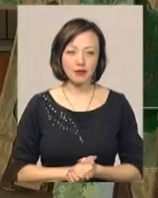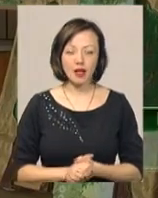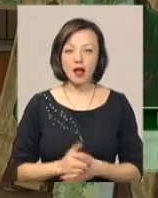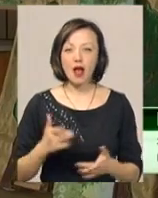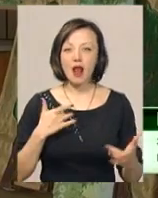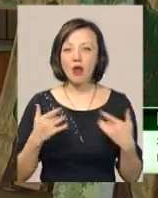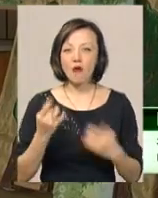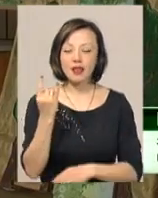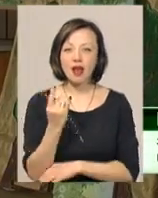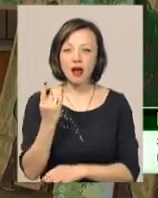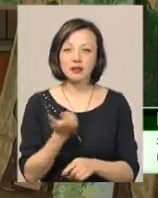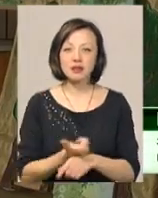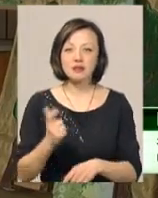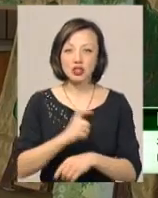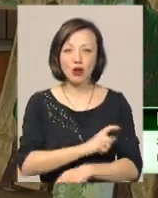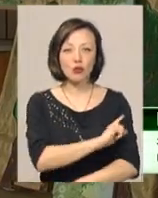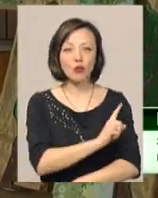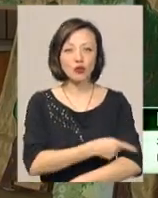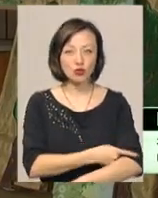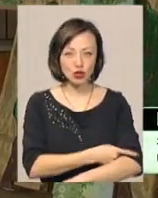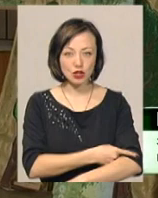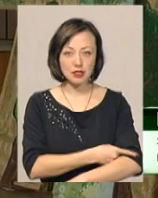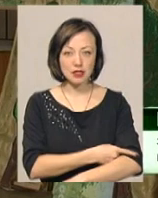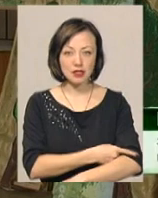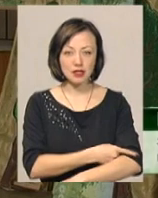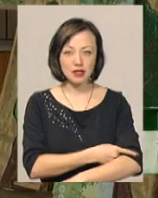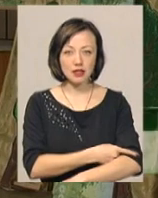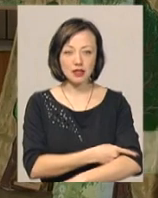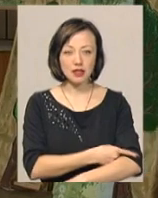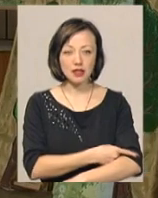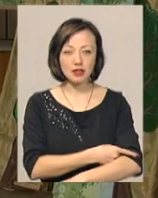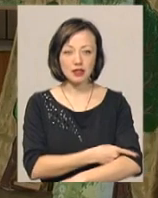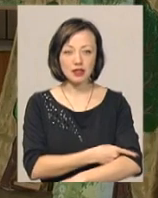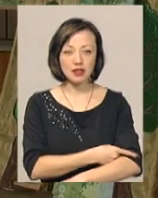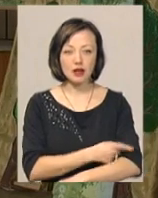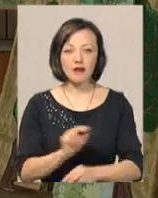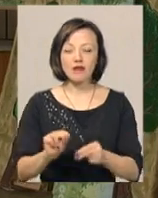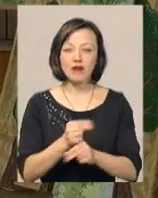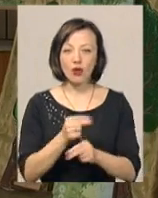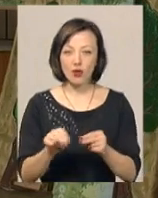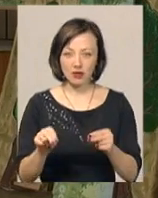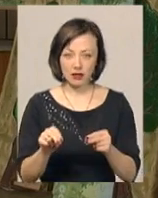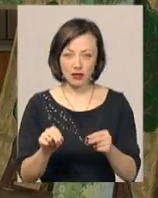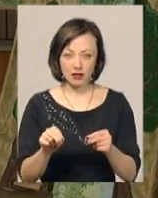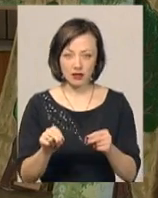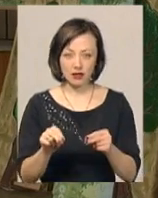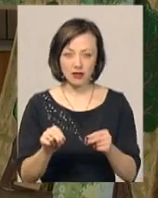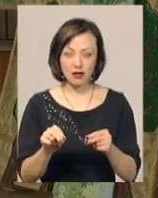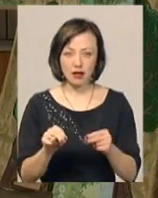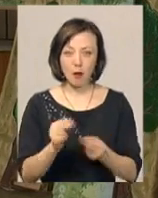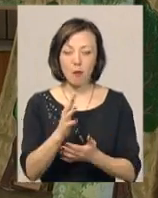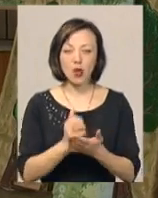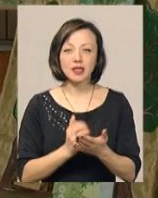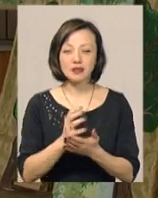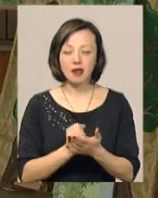– це надзвичайно такий потужний, несе надзвичайно потужний виховний потенціал,